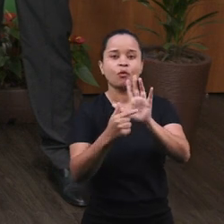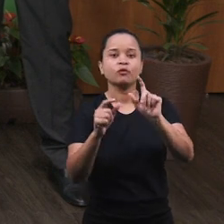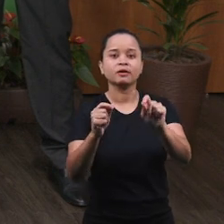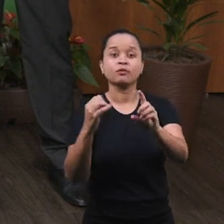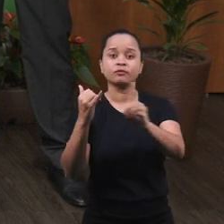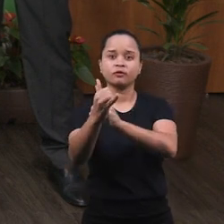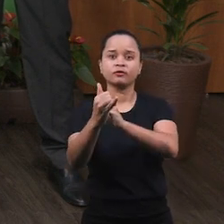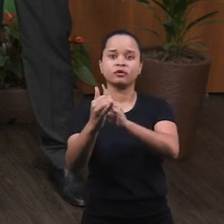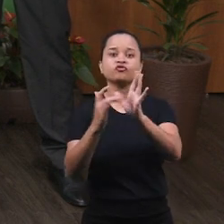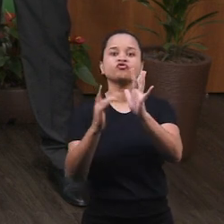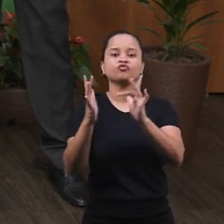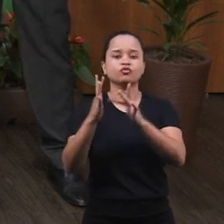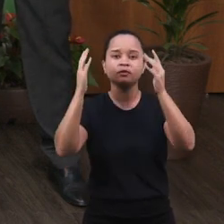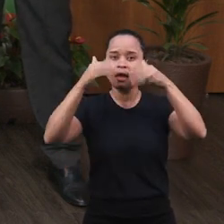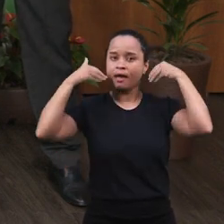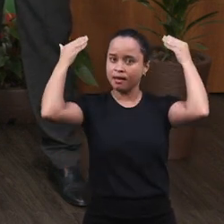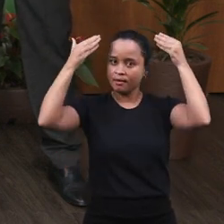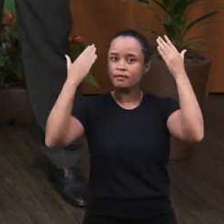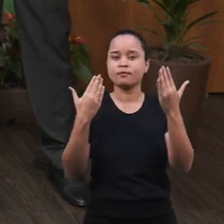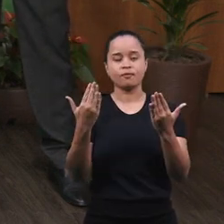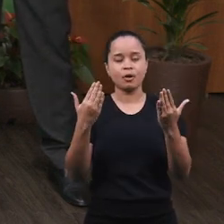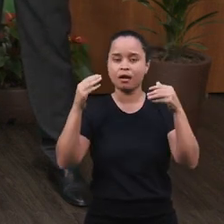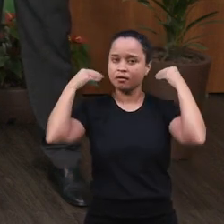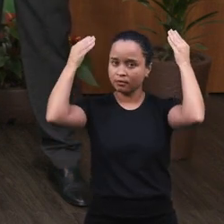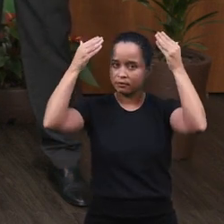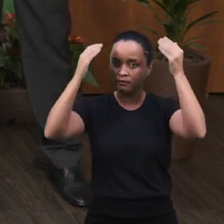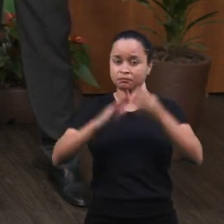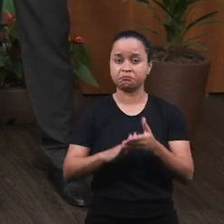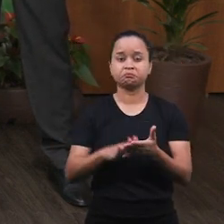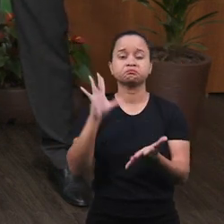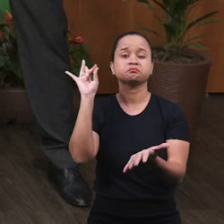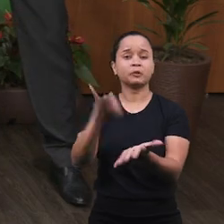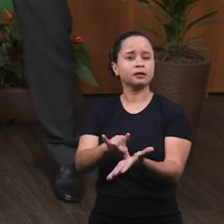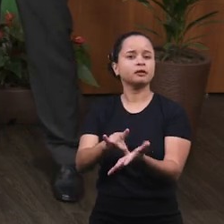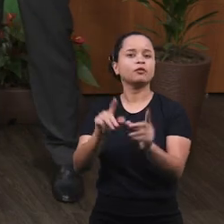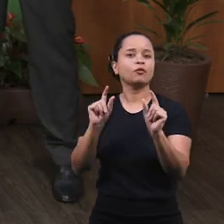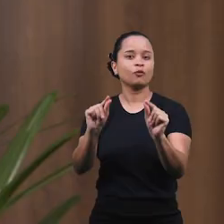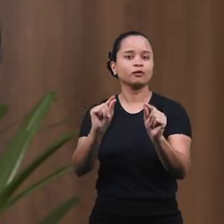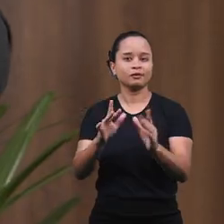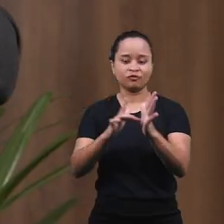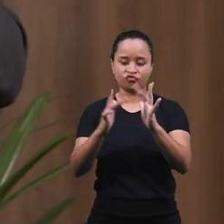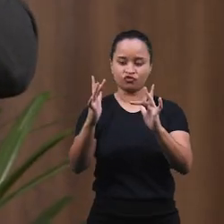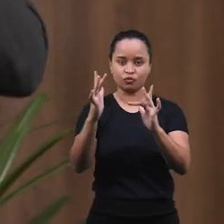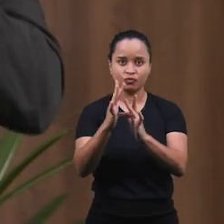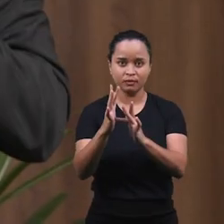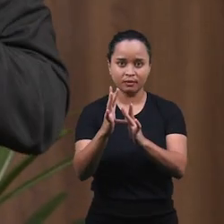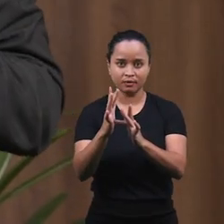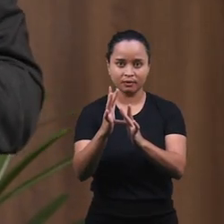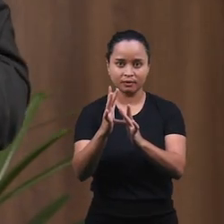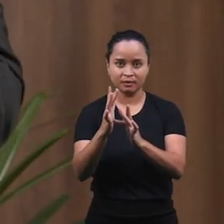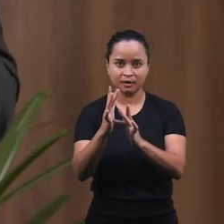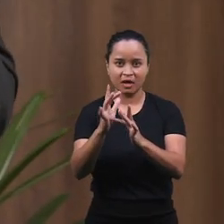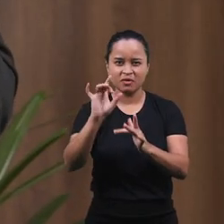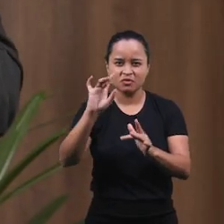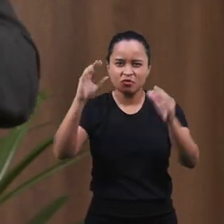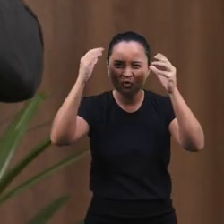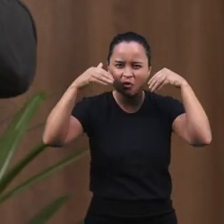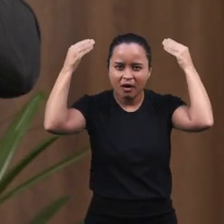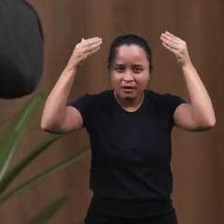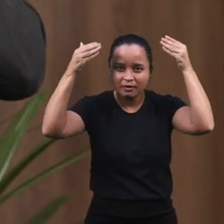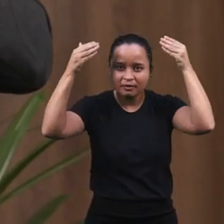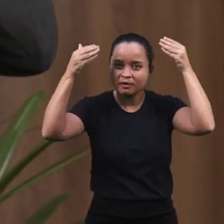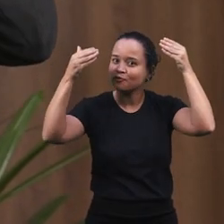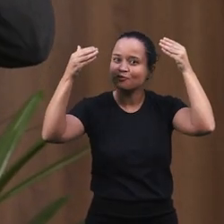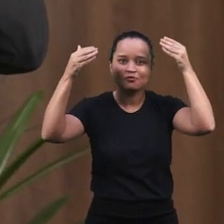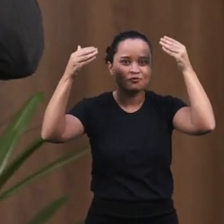vers le Seigneur Jésus comme roi. En vérité, Jésus est plus que roi.